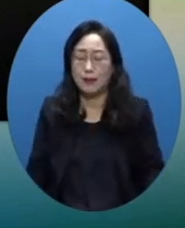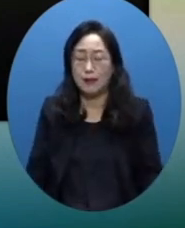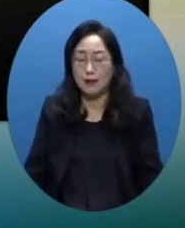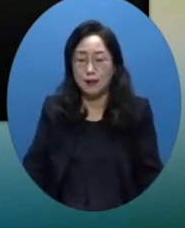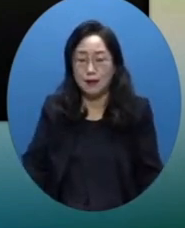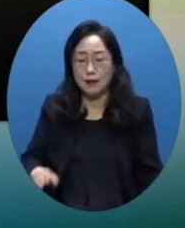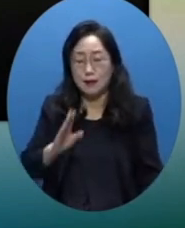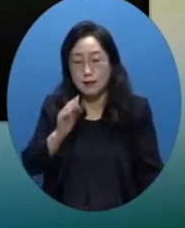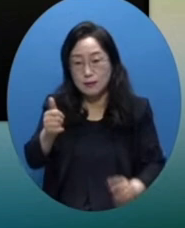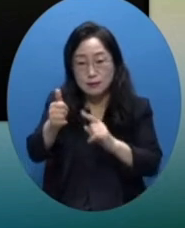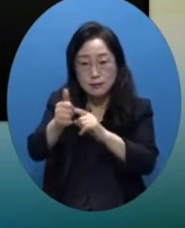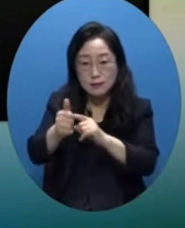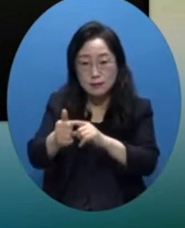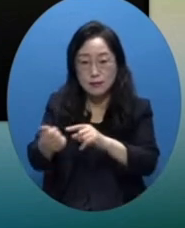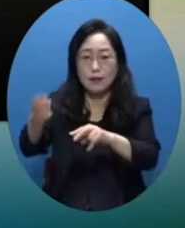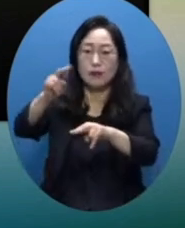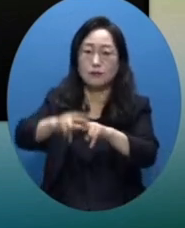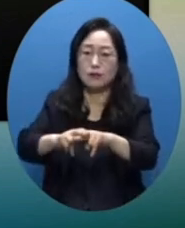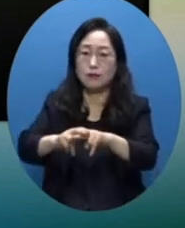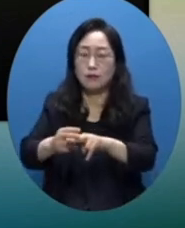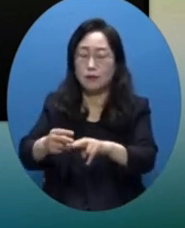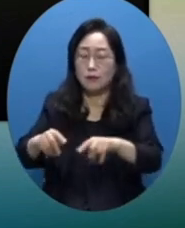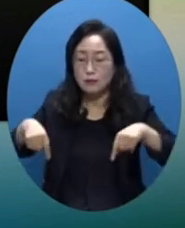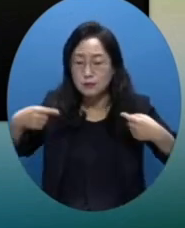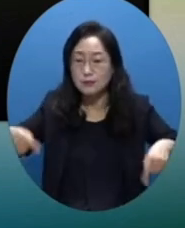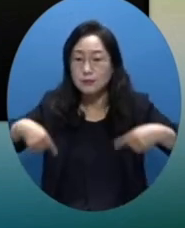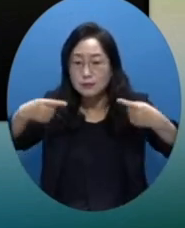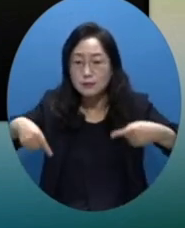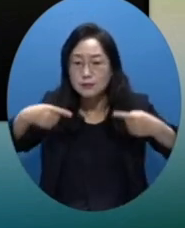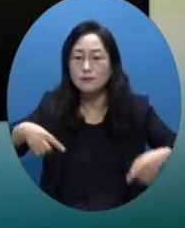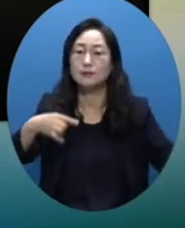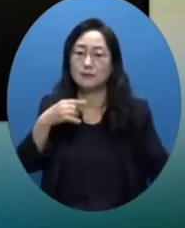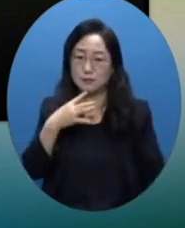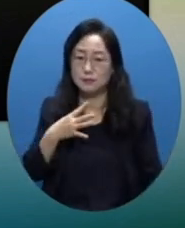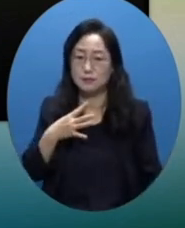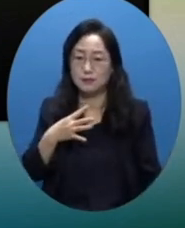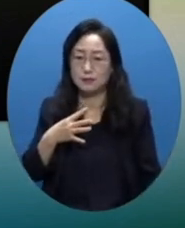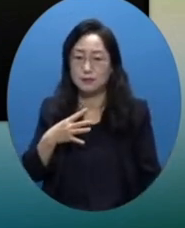일어나지 못하고 그냥 앉아만 있고 휠체어 신세만 지고 있으니까